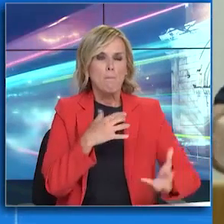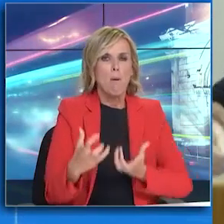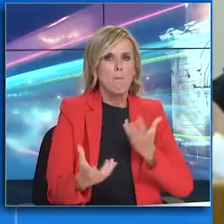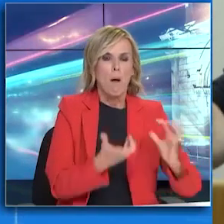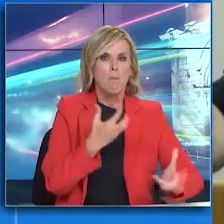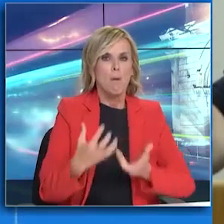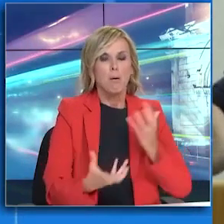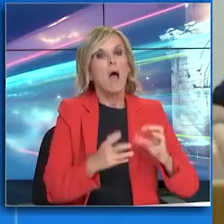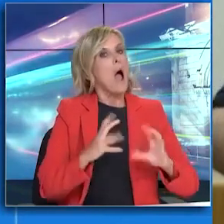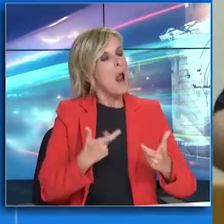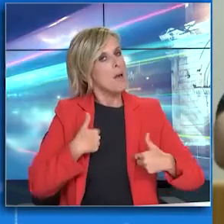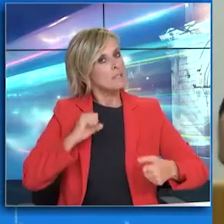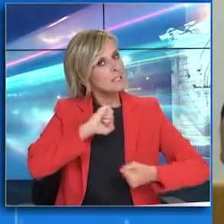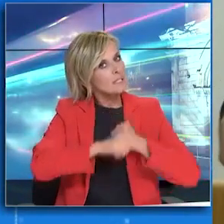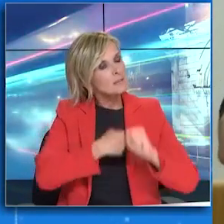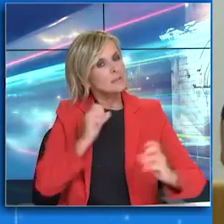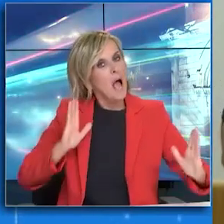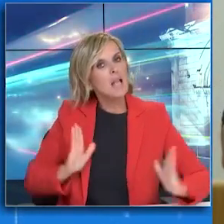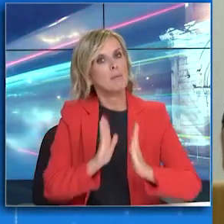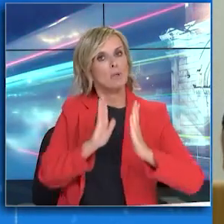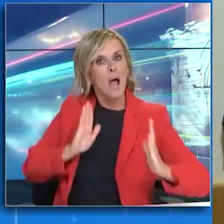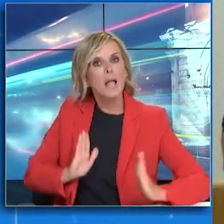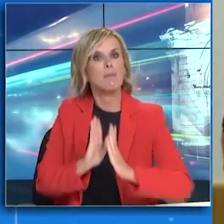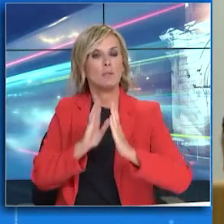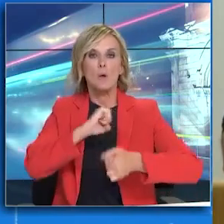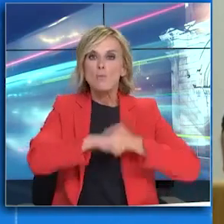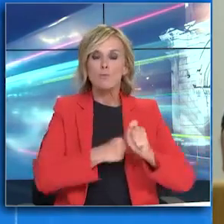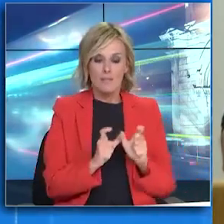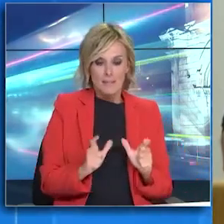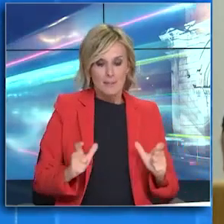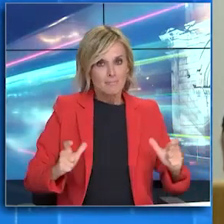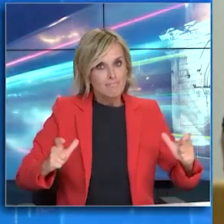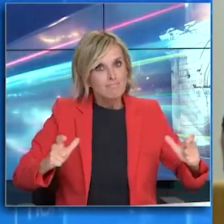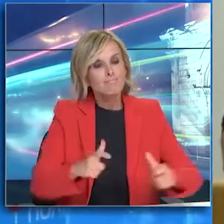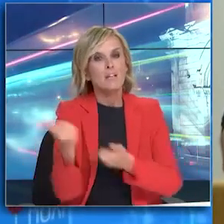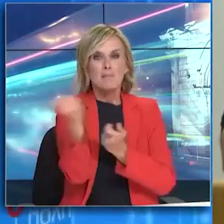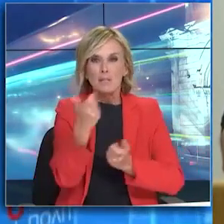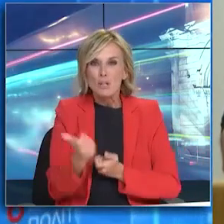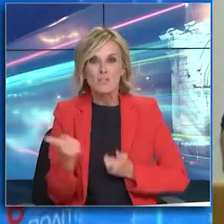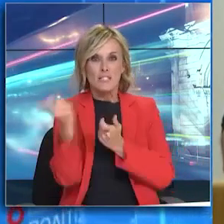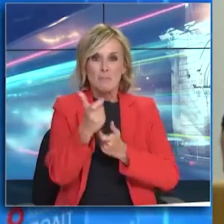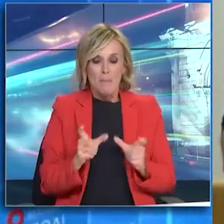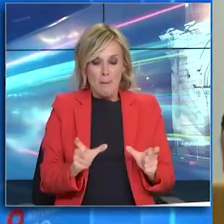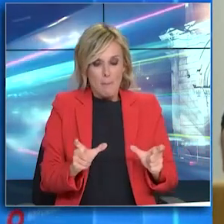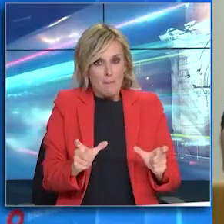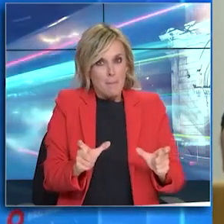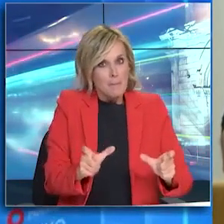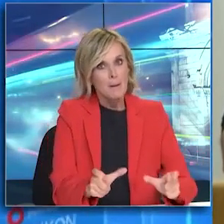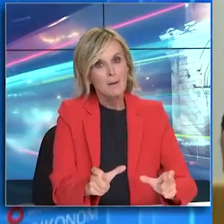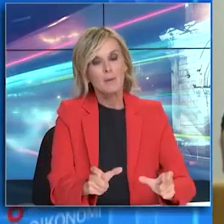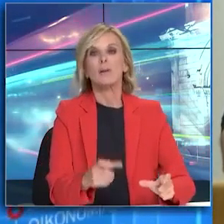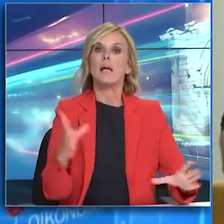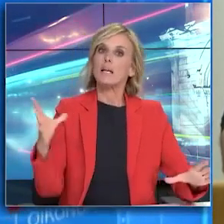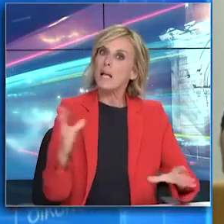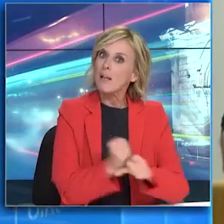όλες αντιμετωπίστηκαν. Στόχος μας ήταν να βελτιώσουμε την εικόνα της πυρκαγιάς και όλα δείχνουν πως τα καταφέρνουμε. Οι